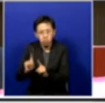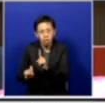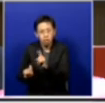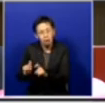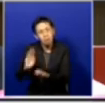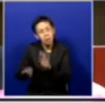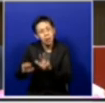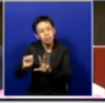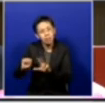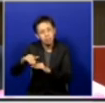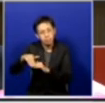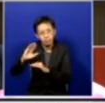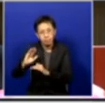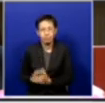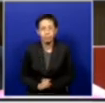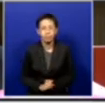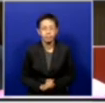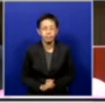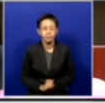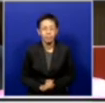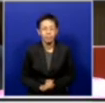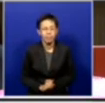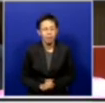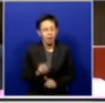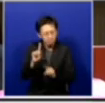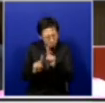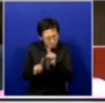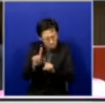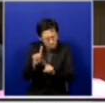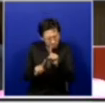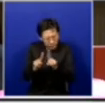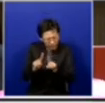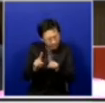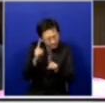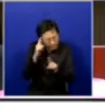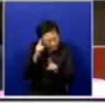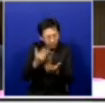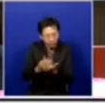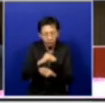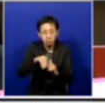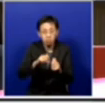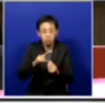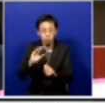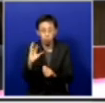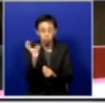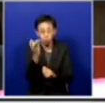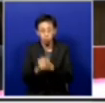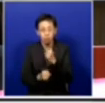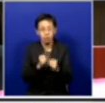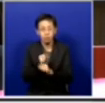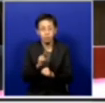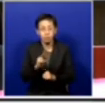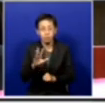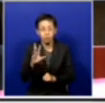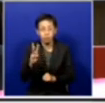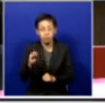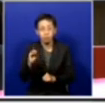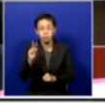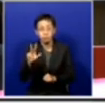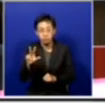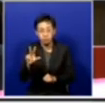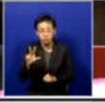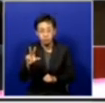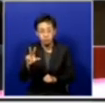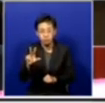นและมีการคาดการณ์ว่าเศรษฐกิจของโลกในปี2563นั้น